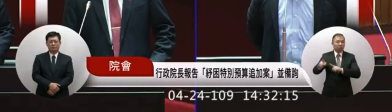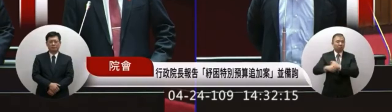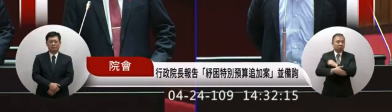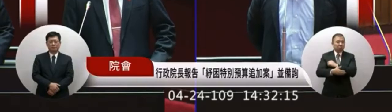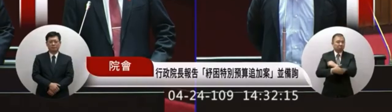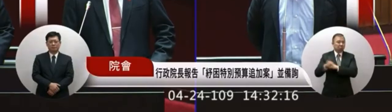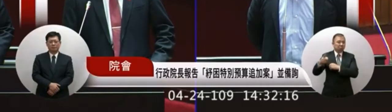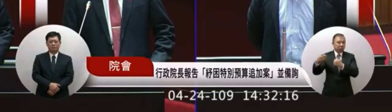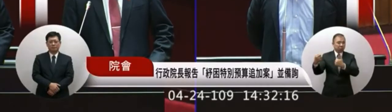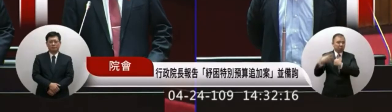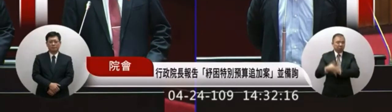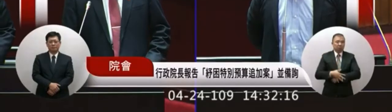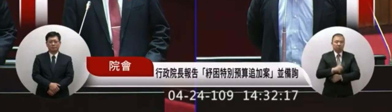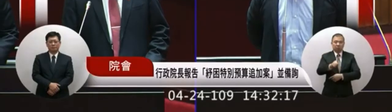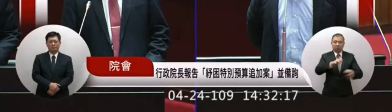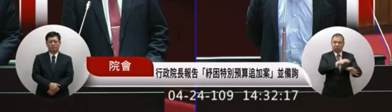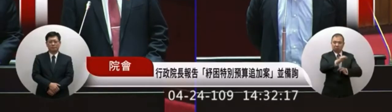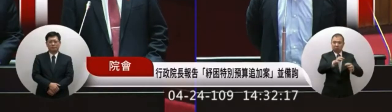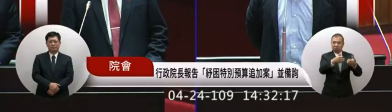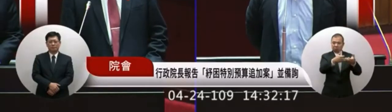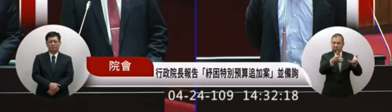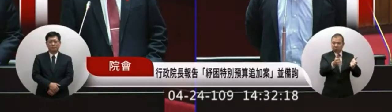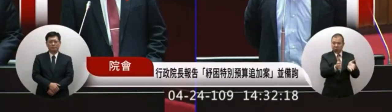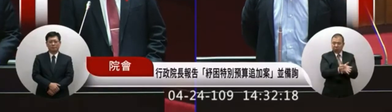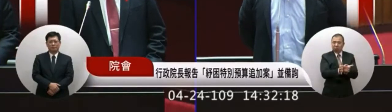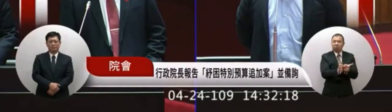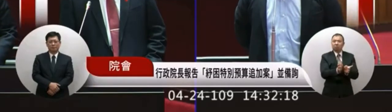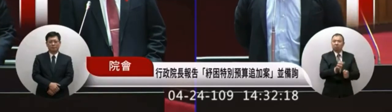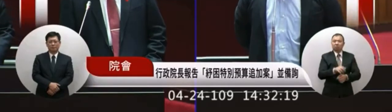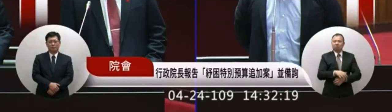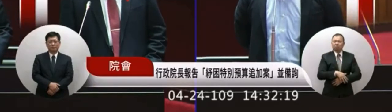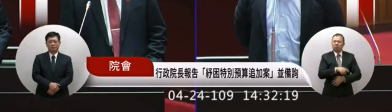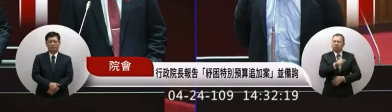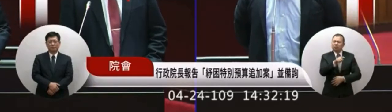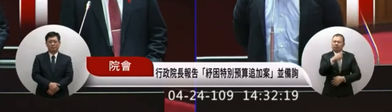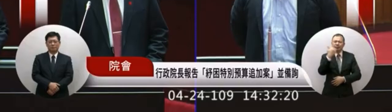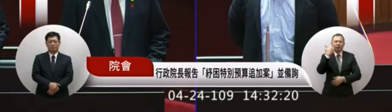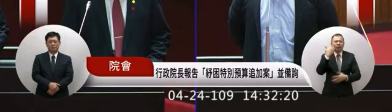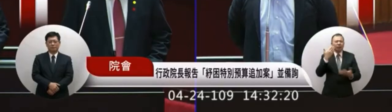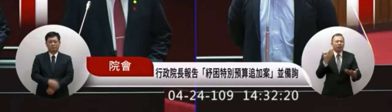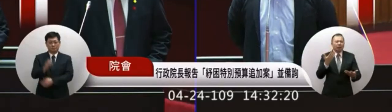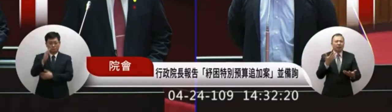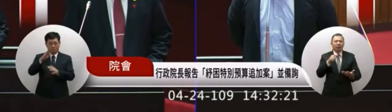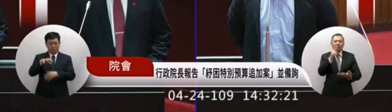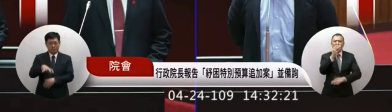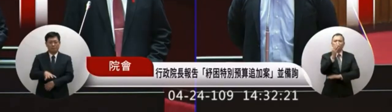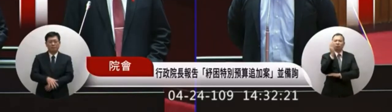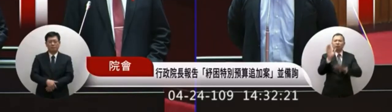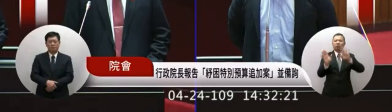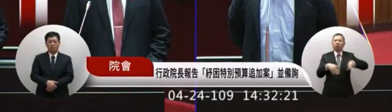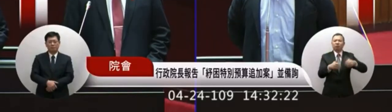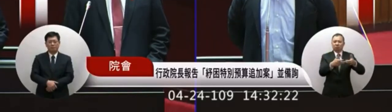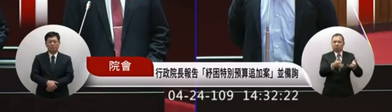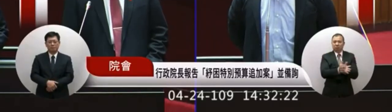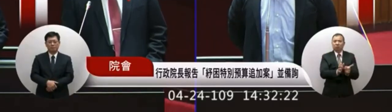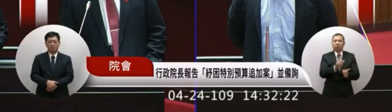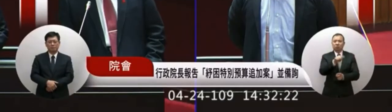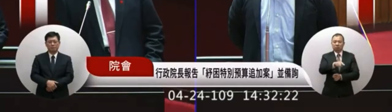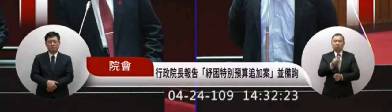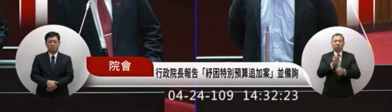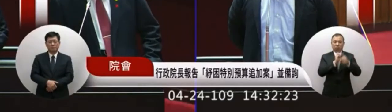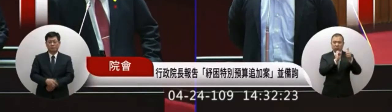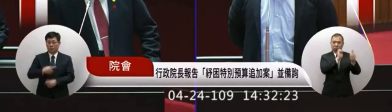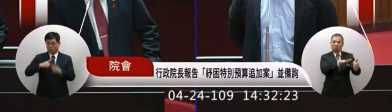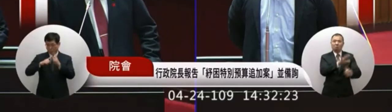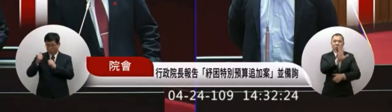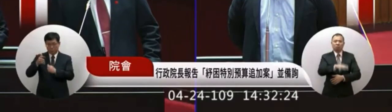有报告迄个经济部的保迄叫什么？ 政风处 、哦。所以可能